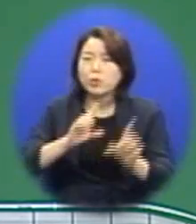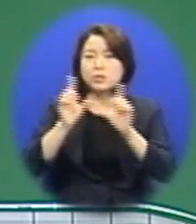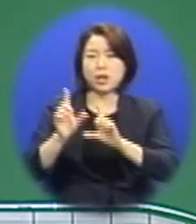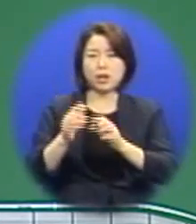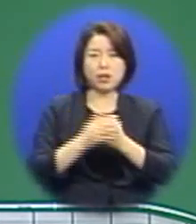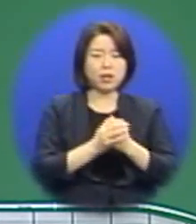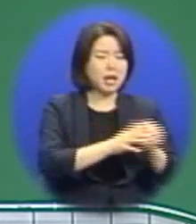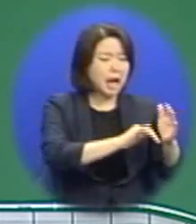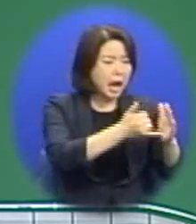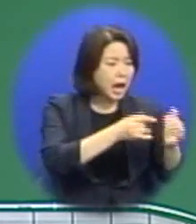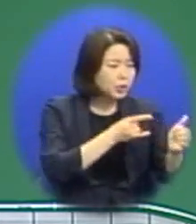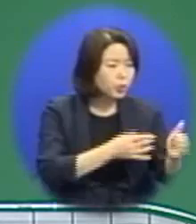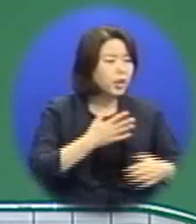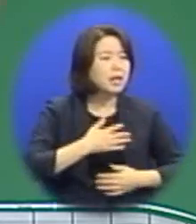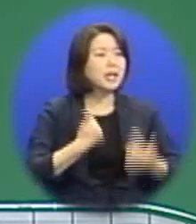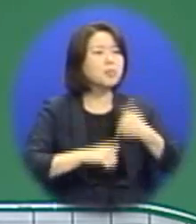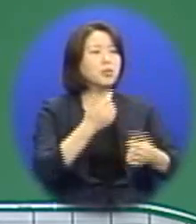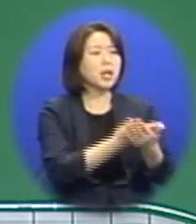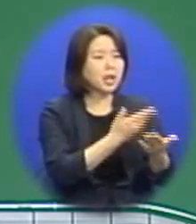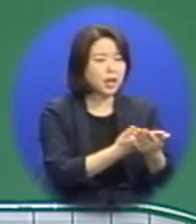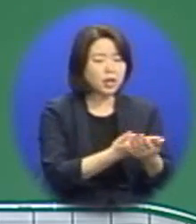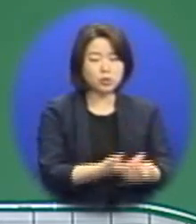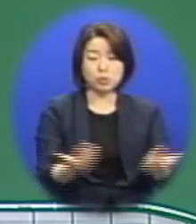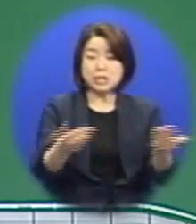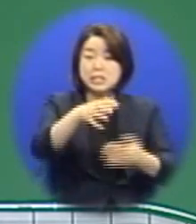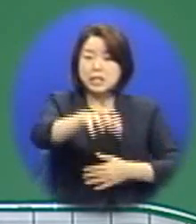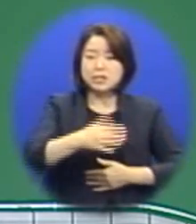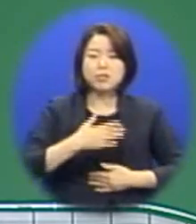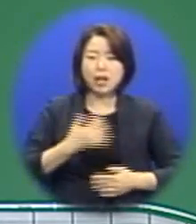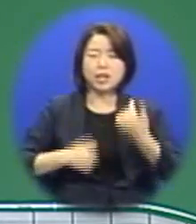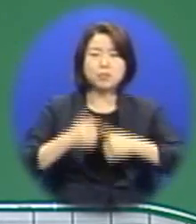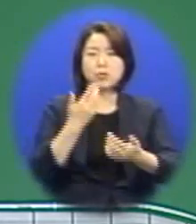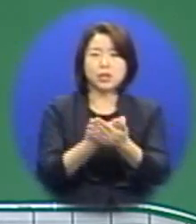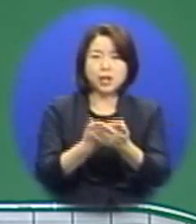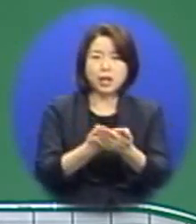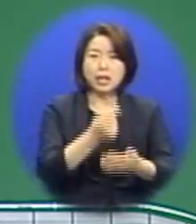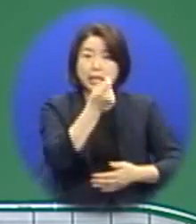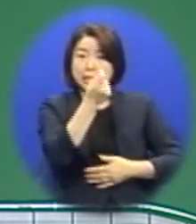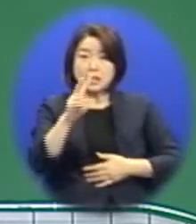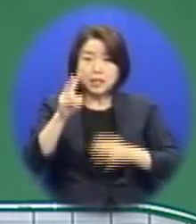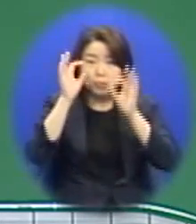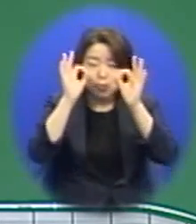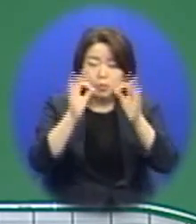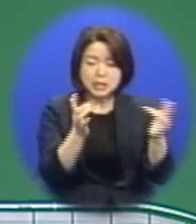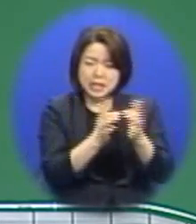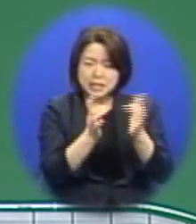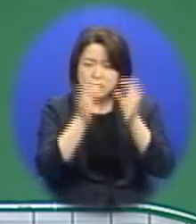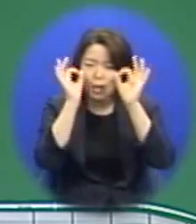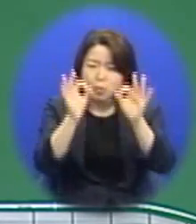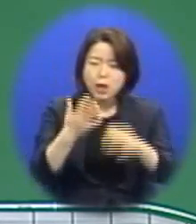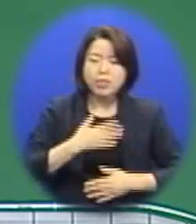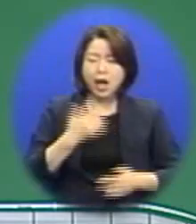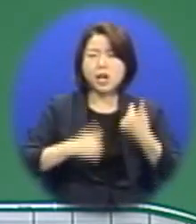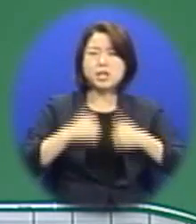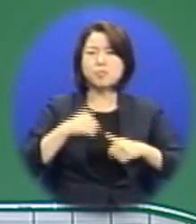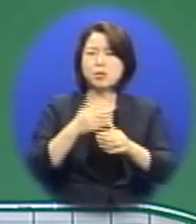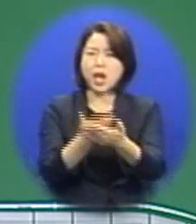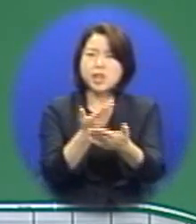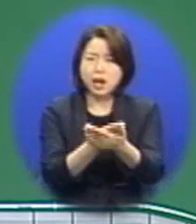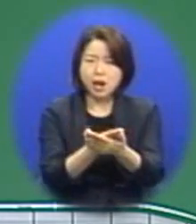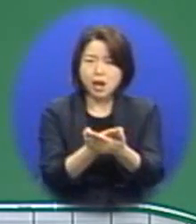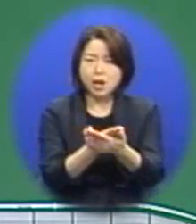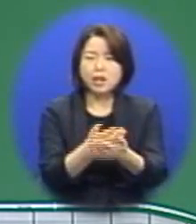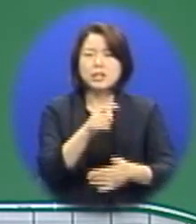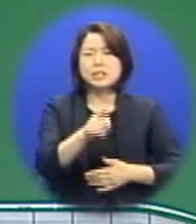나를 기쁘게 해달라. 직장에서 나를 좀 기쁘게 해달라. 테레비를 보면서, 인터넷을 보면서 나를 좀 기쁘게 해달라.